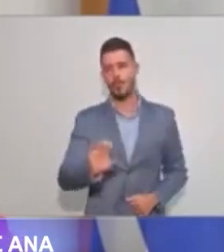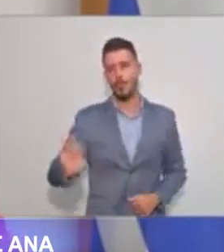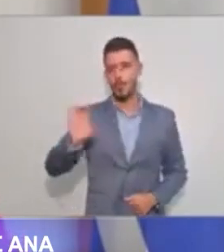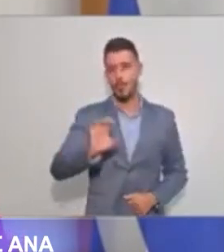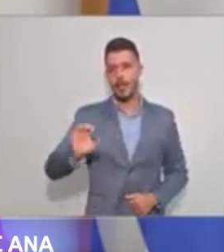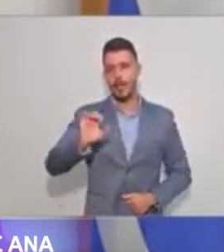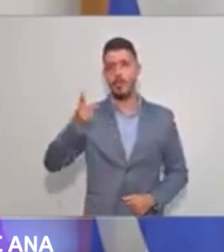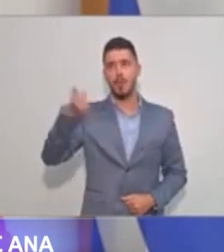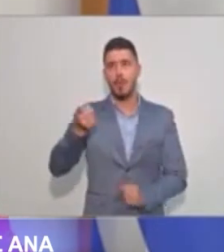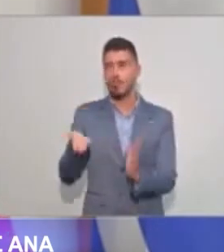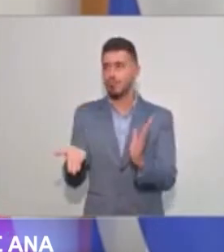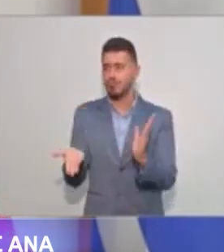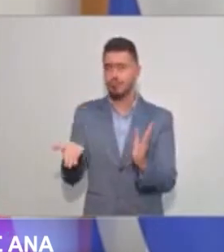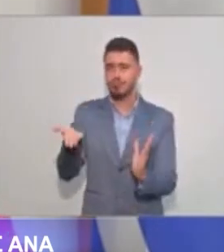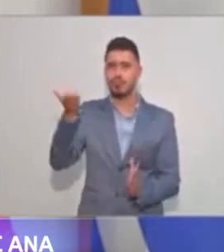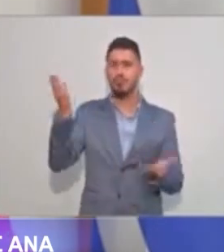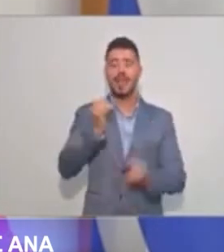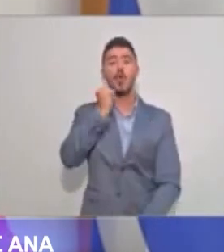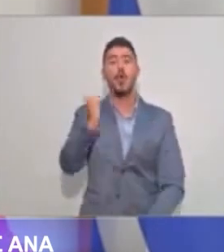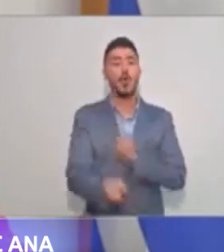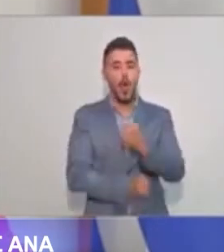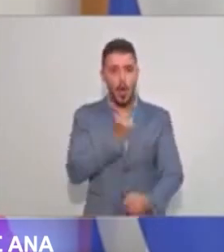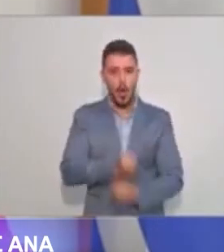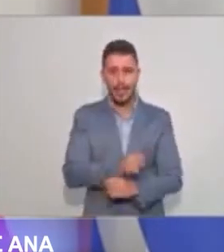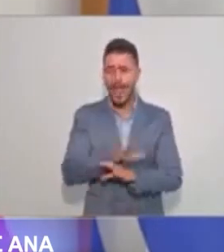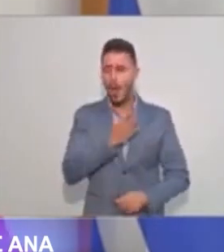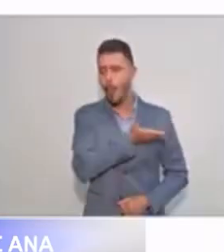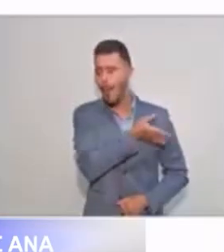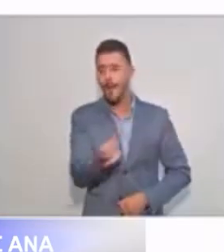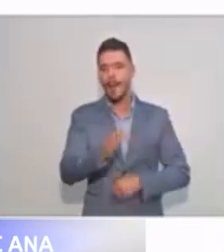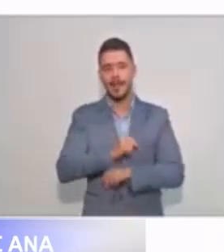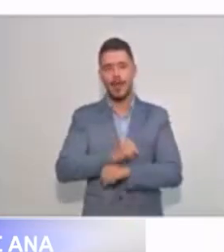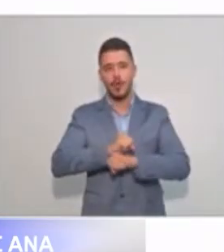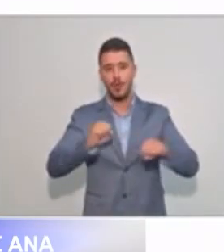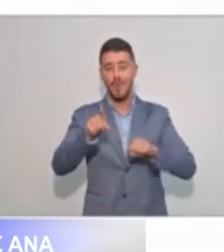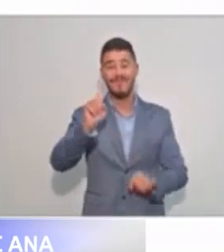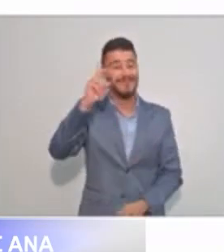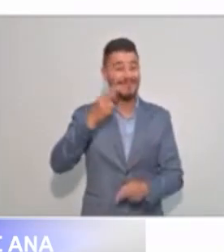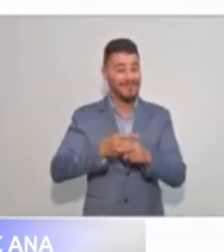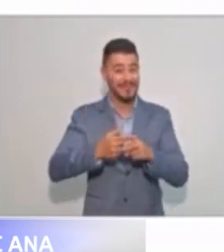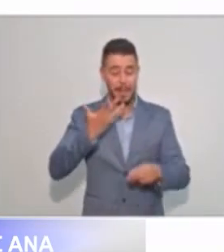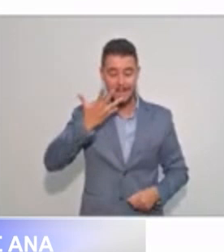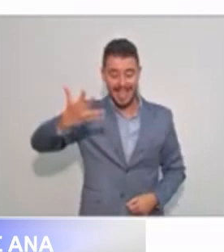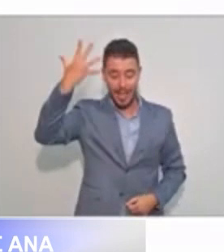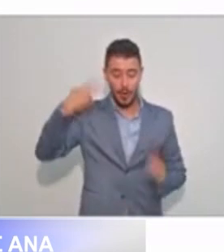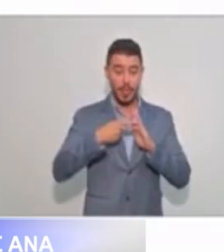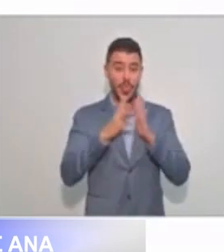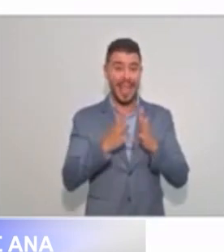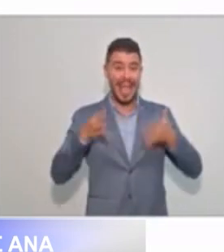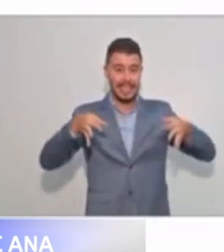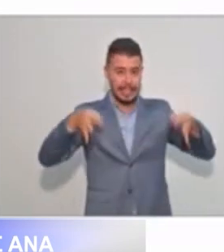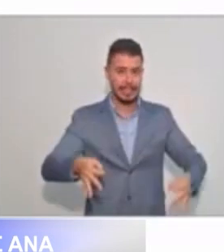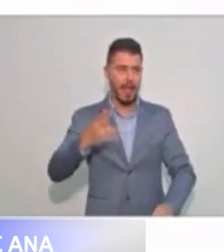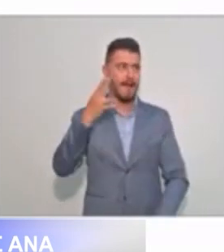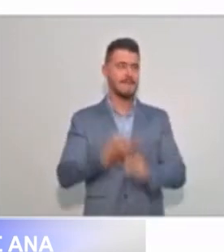ονομάζουμε χρονιά ρεκόρ. Και μάλιστα, όταν το 2019 είχαμε τη χρονιά ρεκόρ, την μέχρι τότε χρονιά